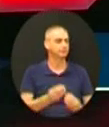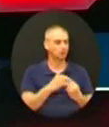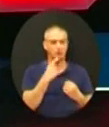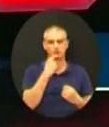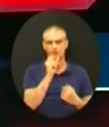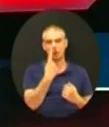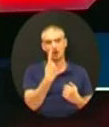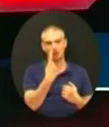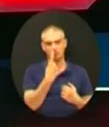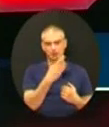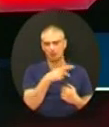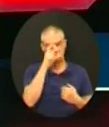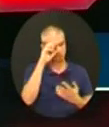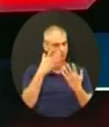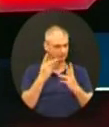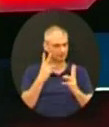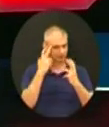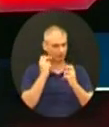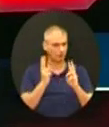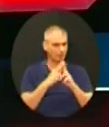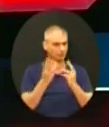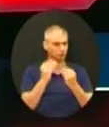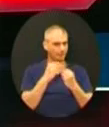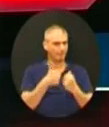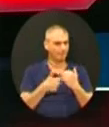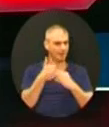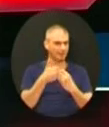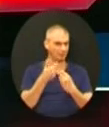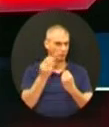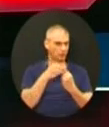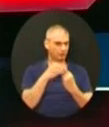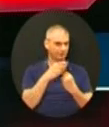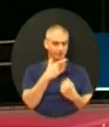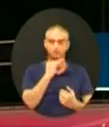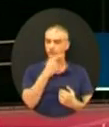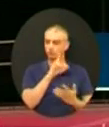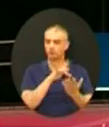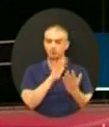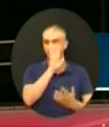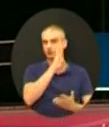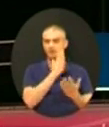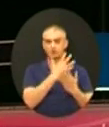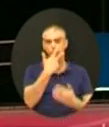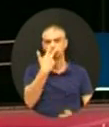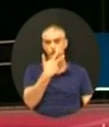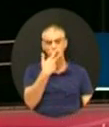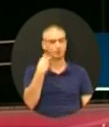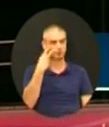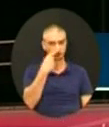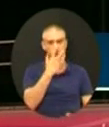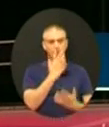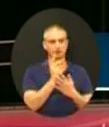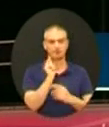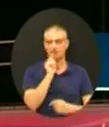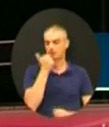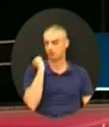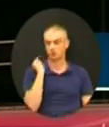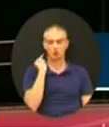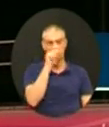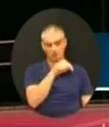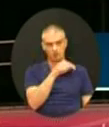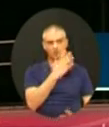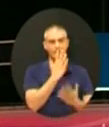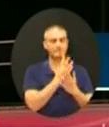אחת, אבו מאזן צפוי להיפגש עם בכירים נוספים בממשל האמריקאי? כן, הוא שוהה שם 3 ימים בוושינגטון, הוא הגיע לשם אתמול,